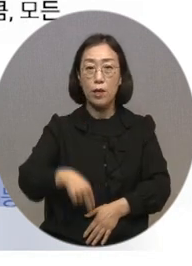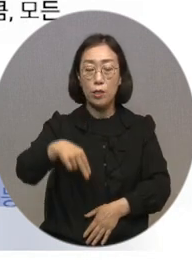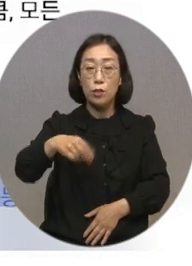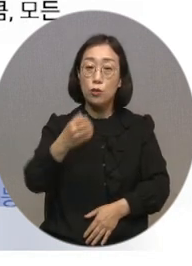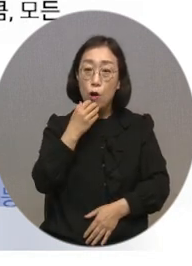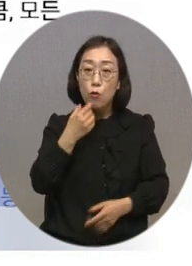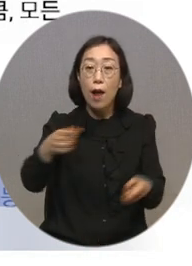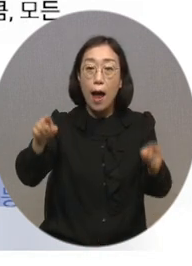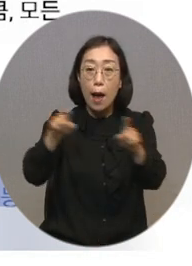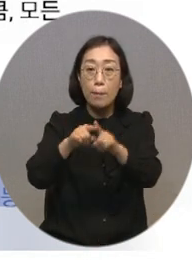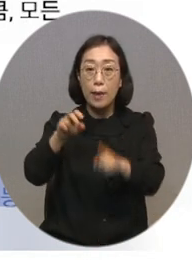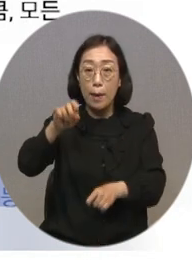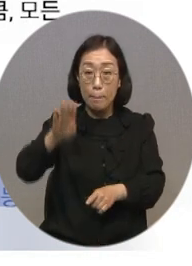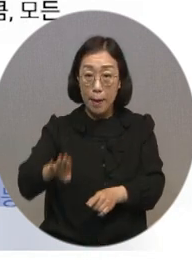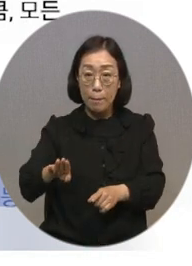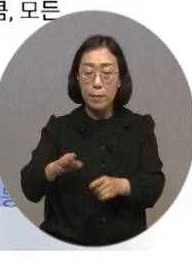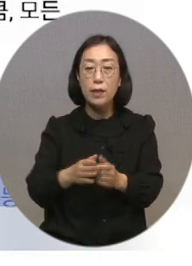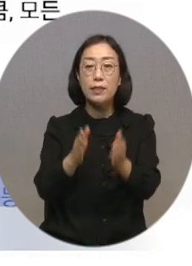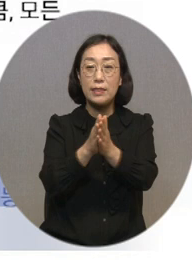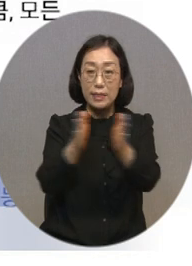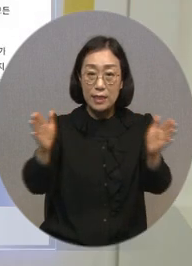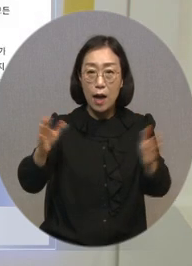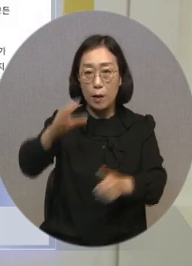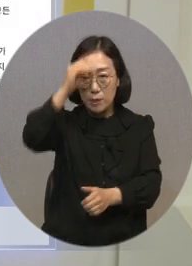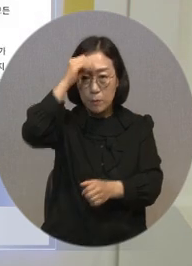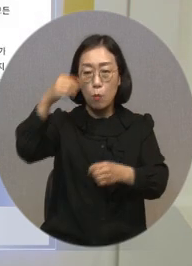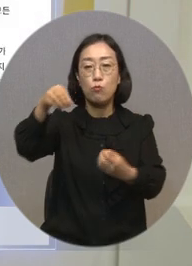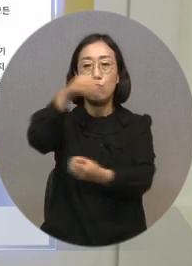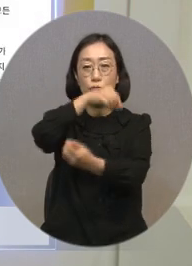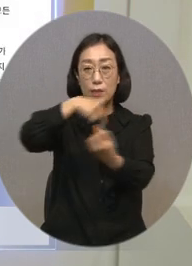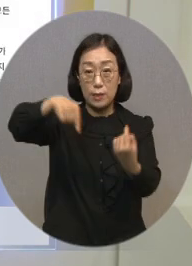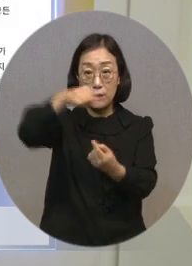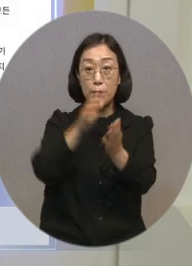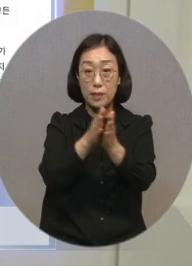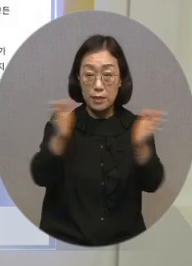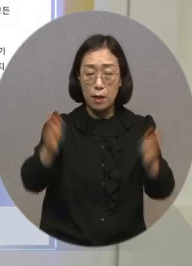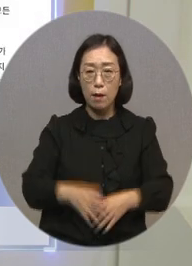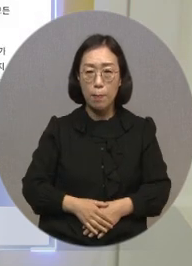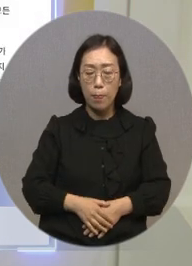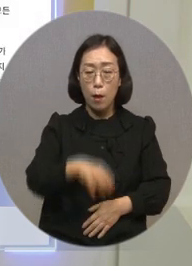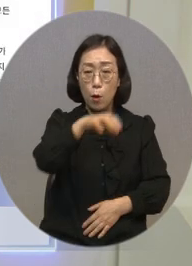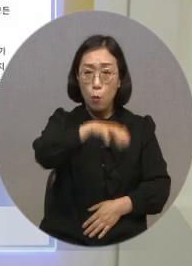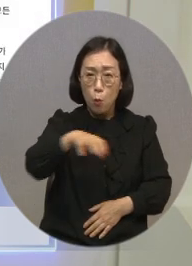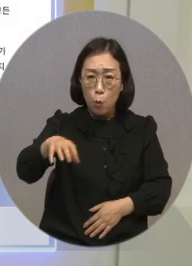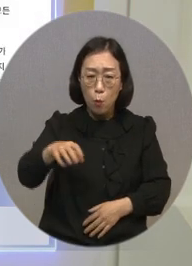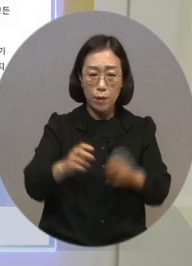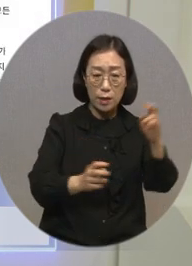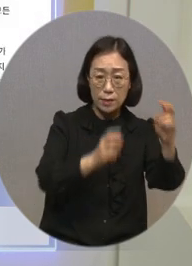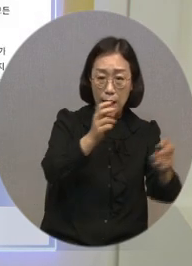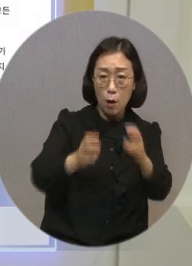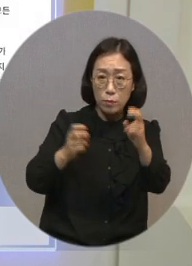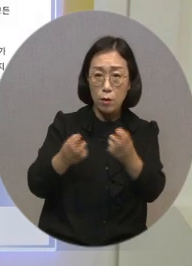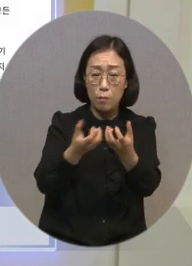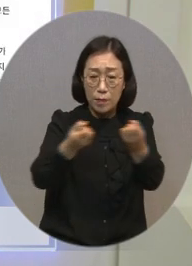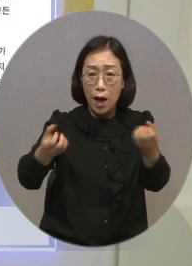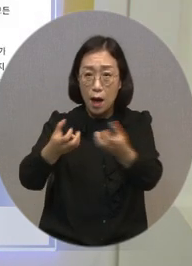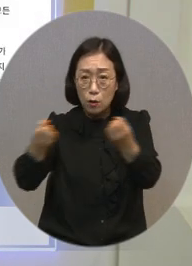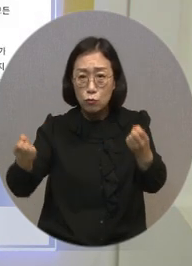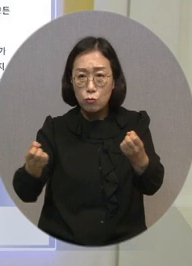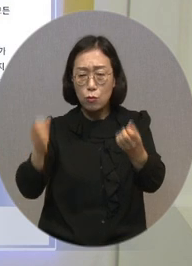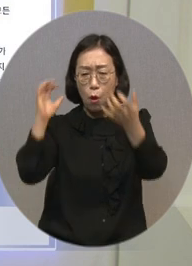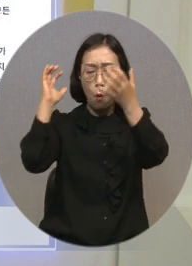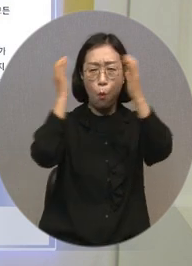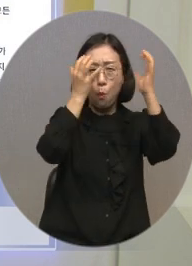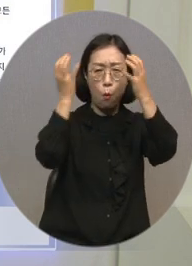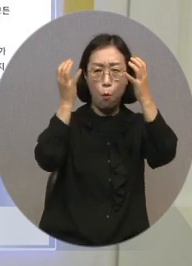서울 동행 맵 시범 서비스를 시작했는데요 사실 그동안 여러 플랫폼 사업자별로 운영되 교통약자들의 혼선이